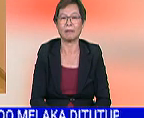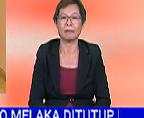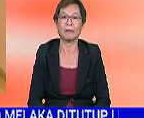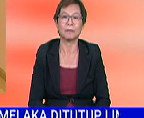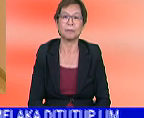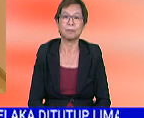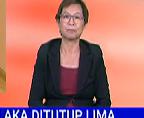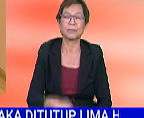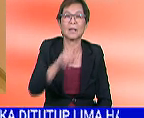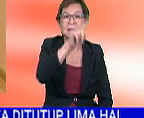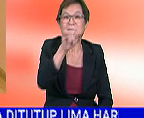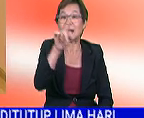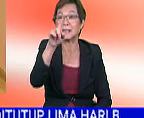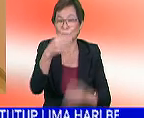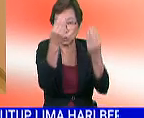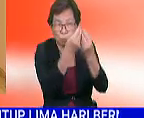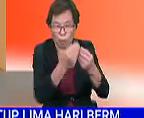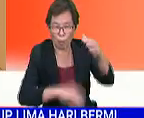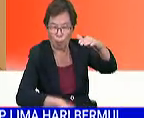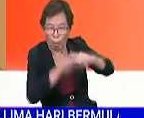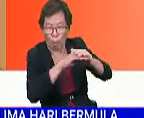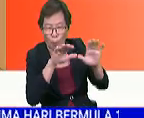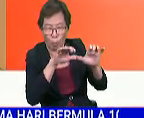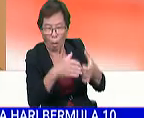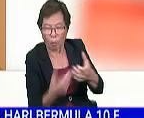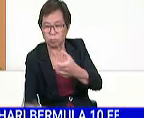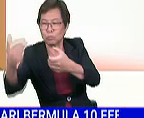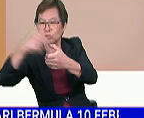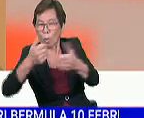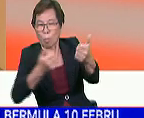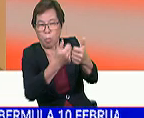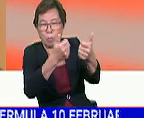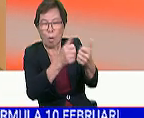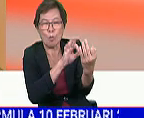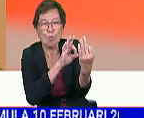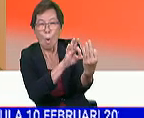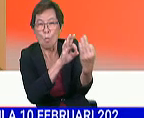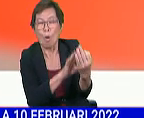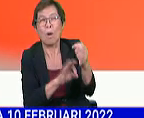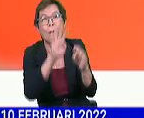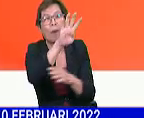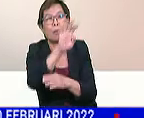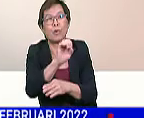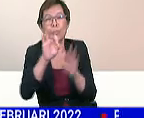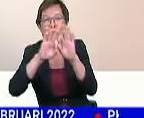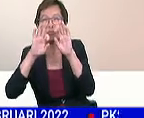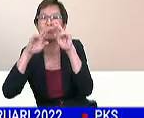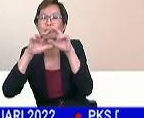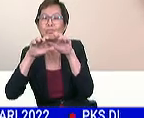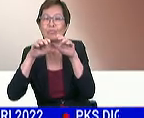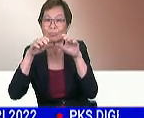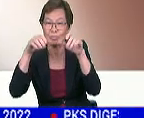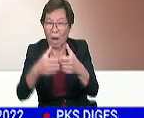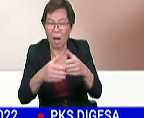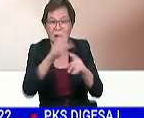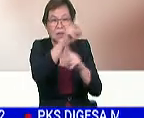berdaftarohamad Zaid berkata bilangan maksimum pasukan untuk menyertai kejohanan tersebut ialah 40 pasukan Tarikh tutup